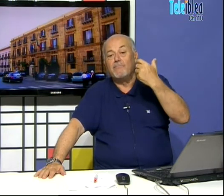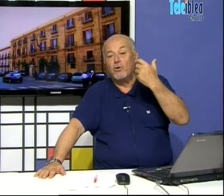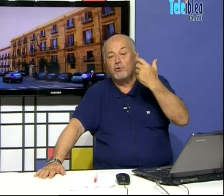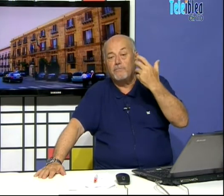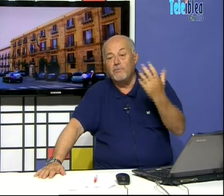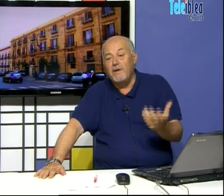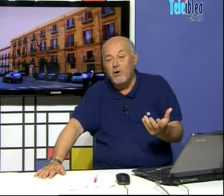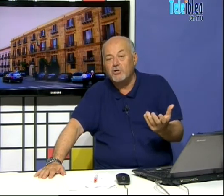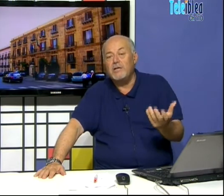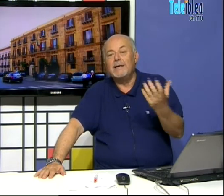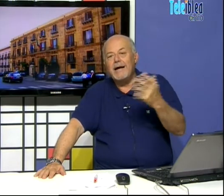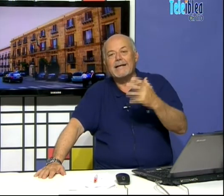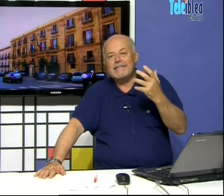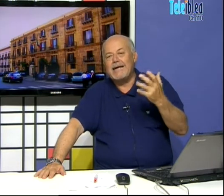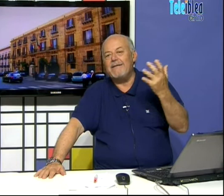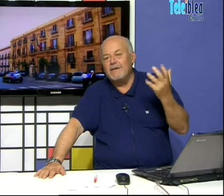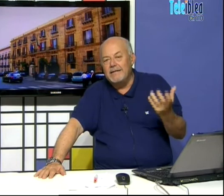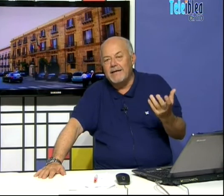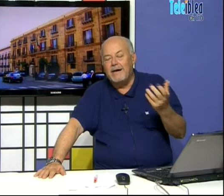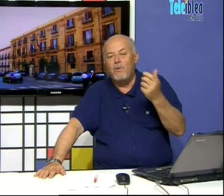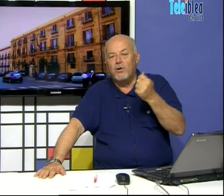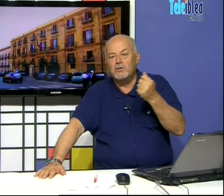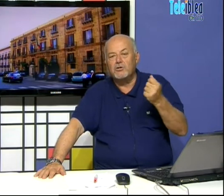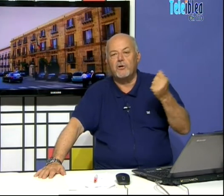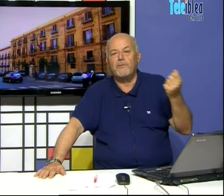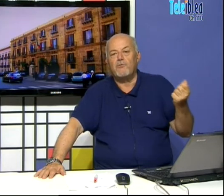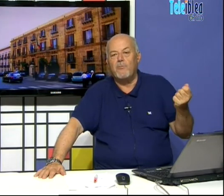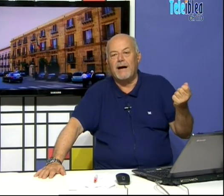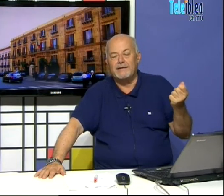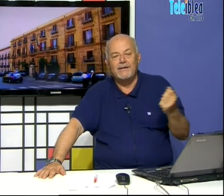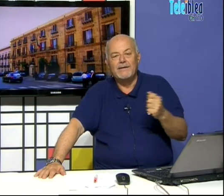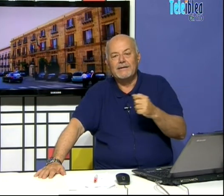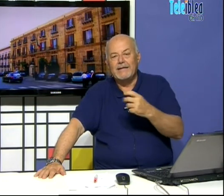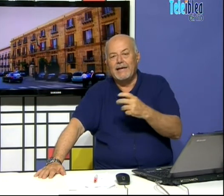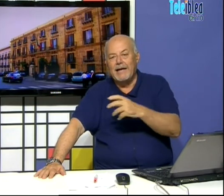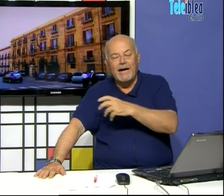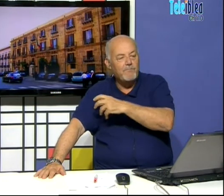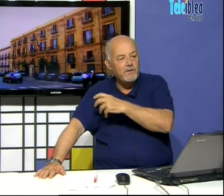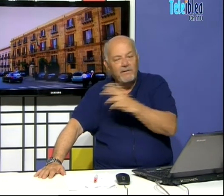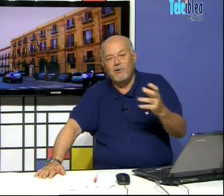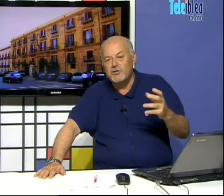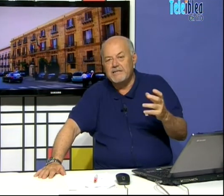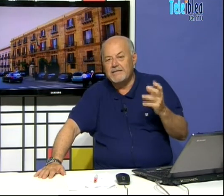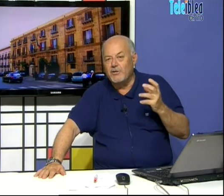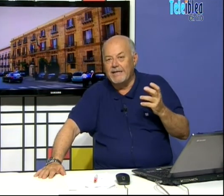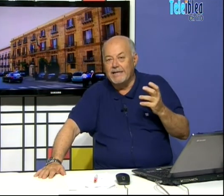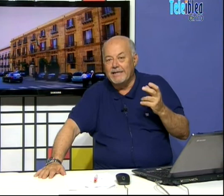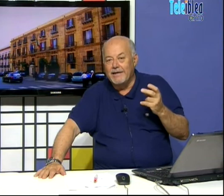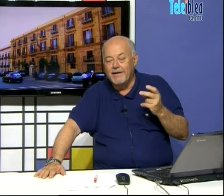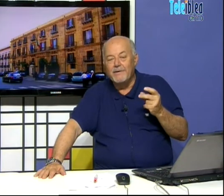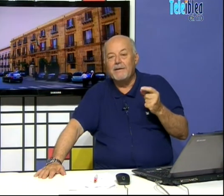si è molto più veloci, anche se in verità molti sono preoccupati della